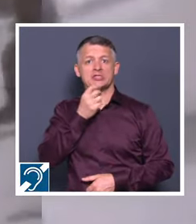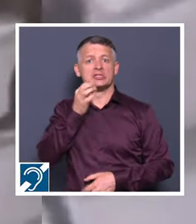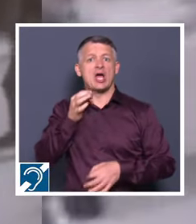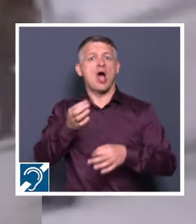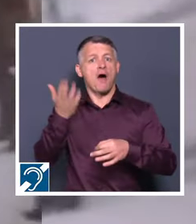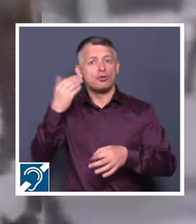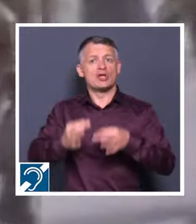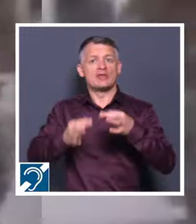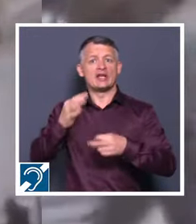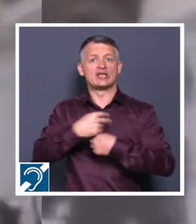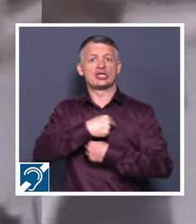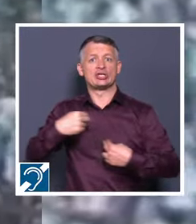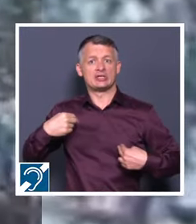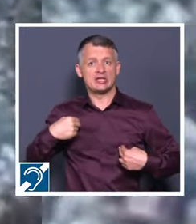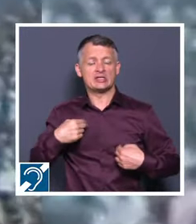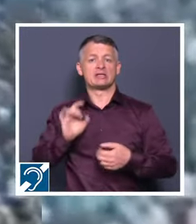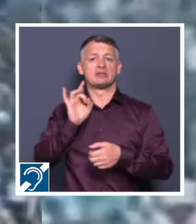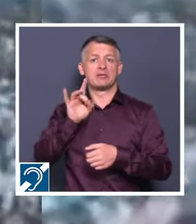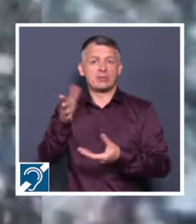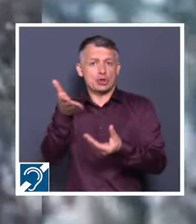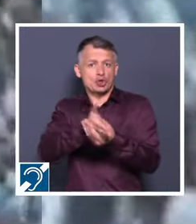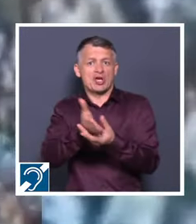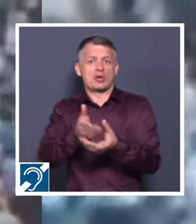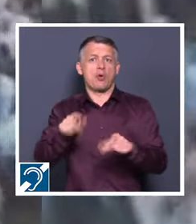ani, când dosarul a fost trimis în instanță,